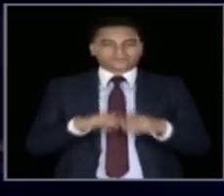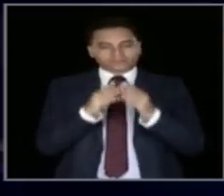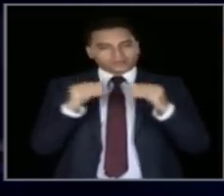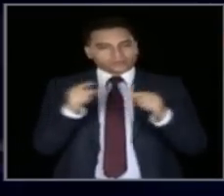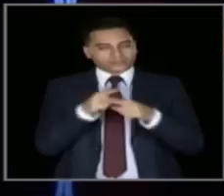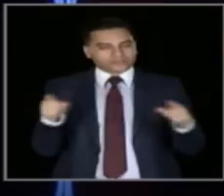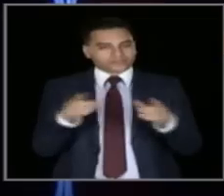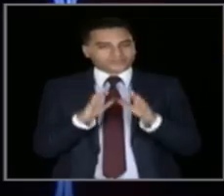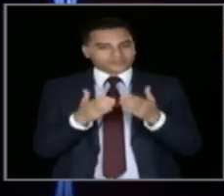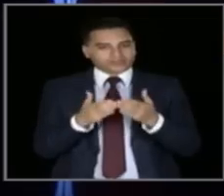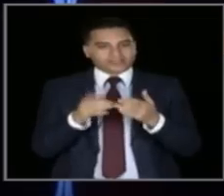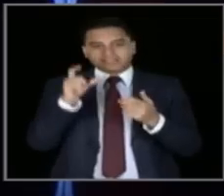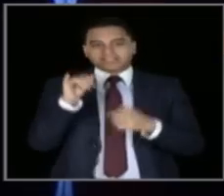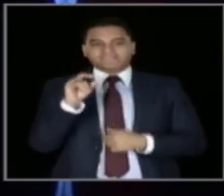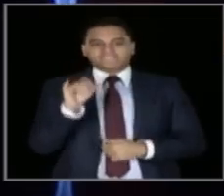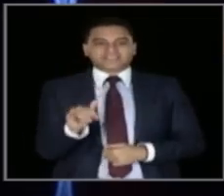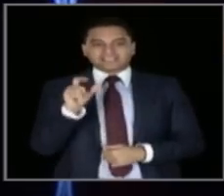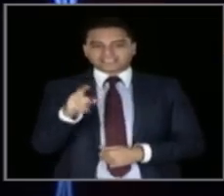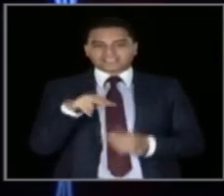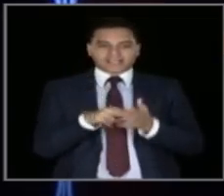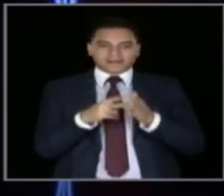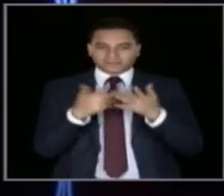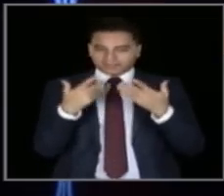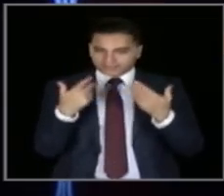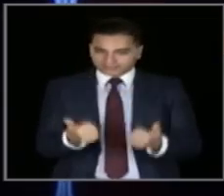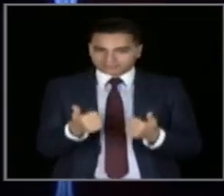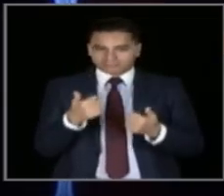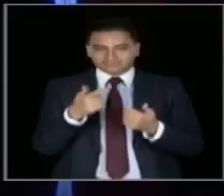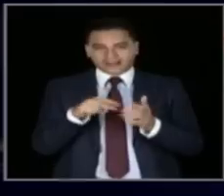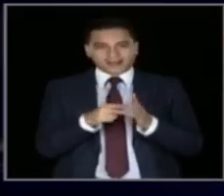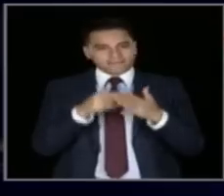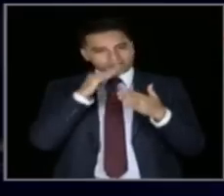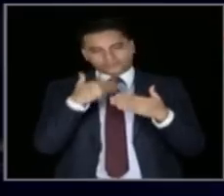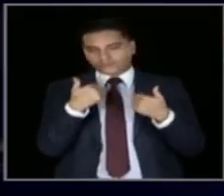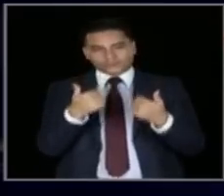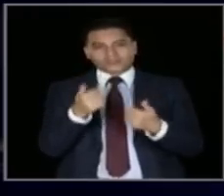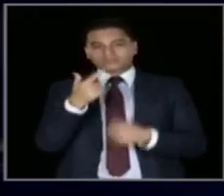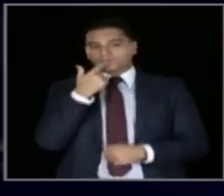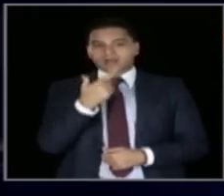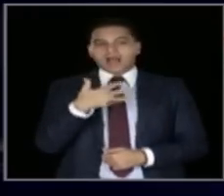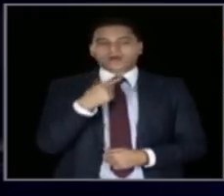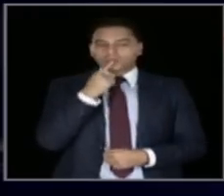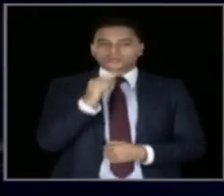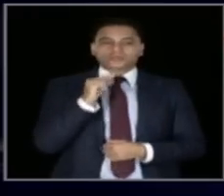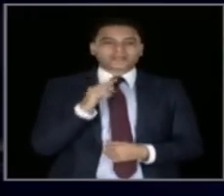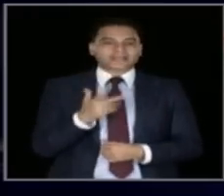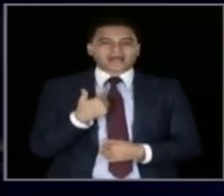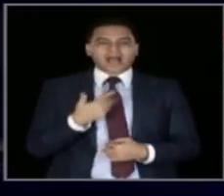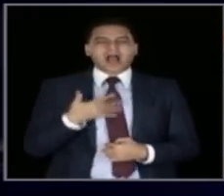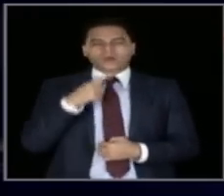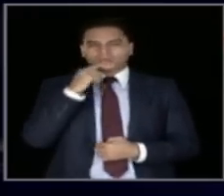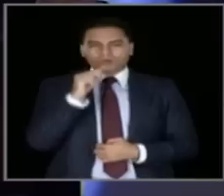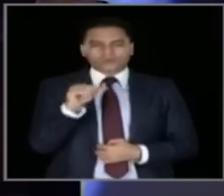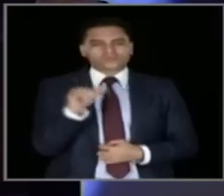فريق العراب. نيفين ازيك يا مفين؟ ازيك يا مستر؟ انا كويس الحمد لله. احكي لي كنت عايزه تقولي ايه؟ قلتي لي انا عايزه